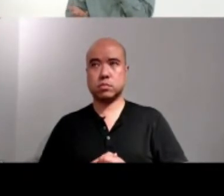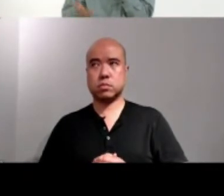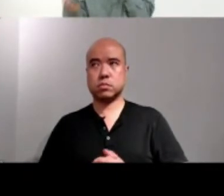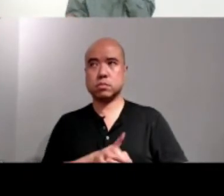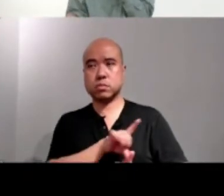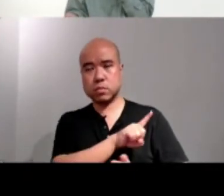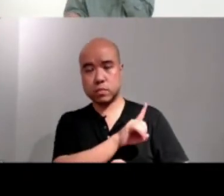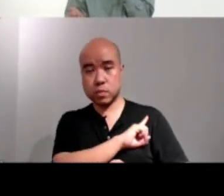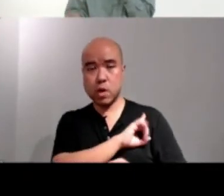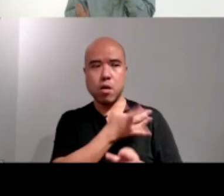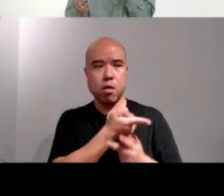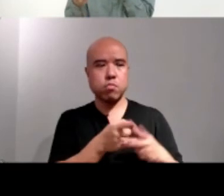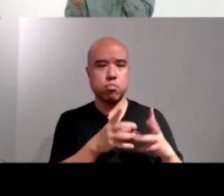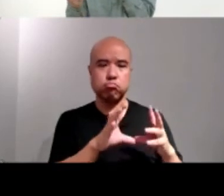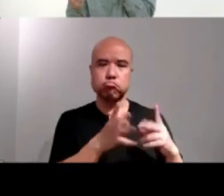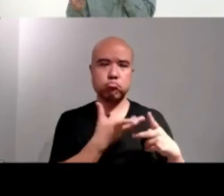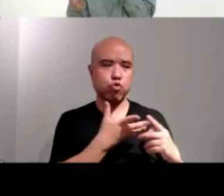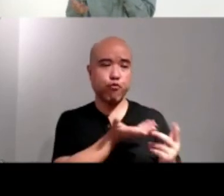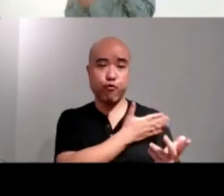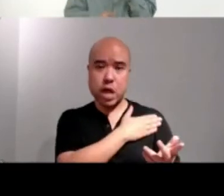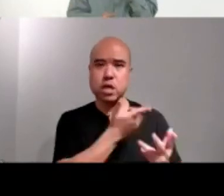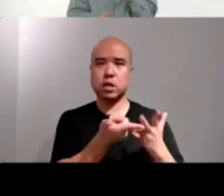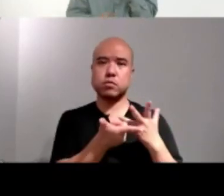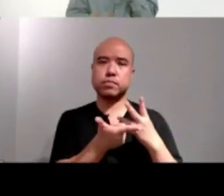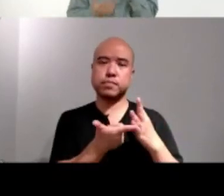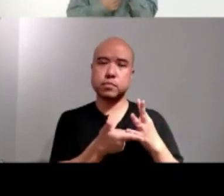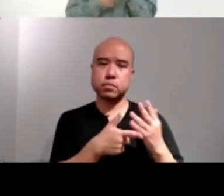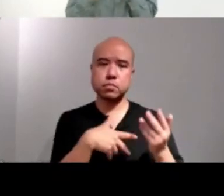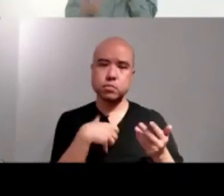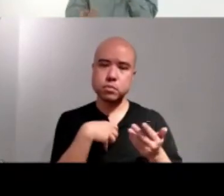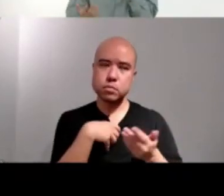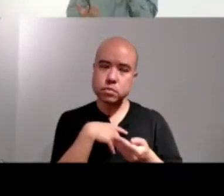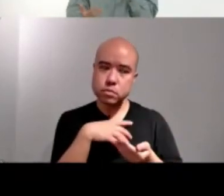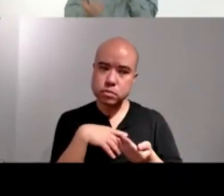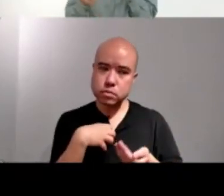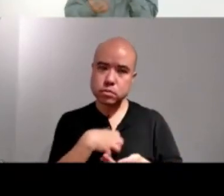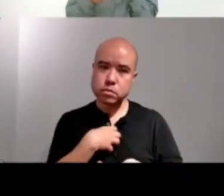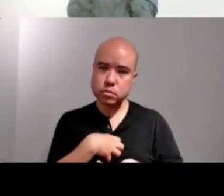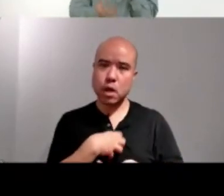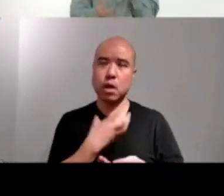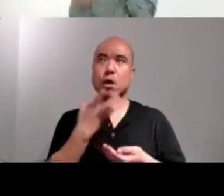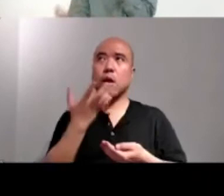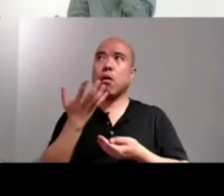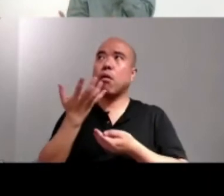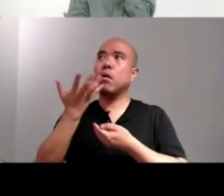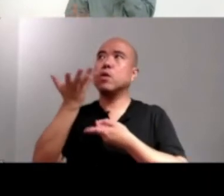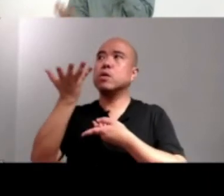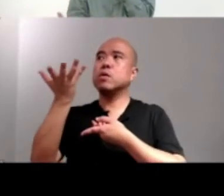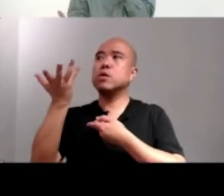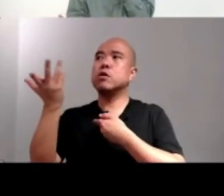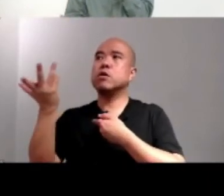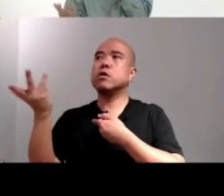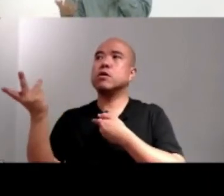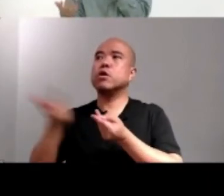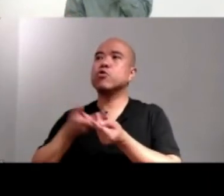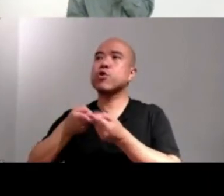的經歷啦。跟著他怎樣跟阿德斯基合作呢，就是我們會跟他一起去籌集一個很獨特的一個生態去